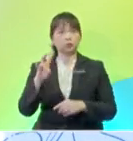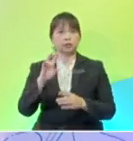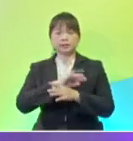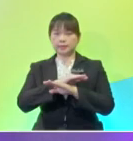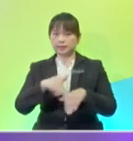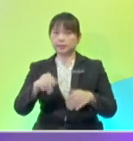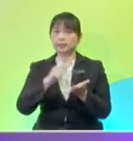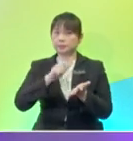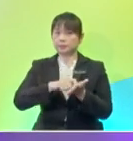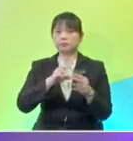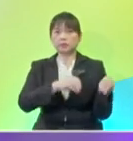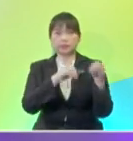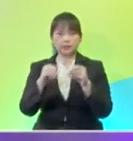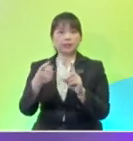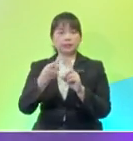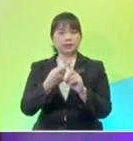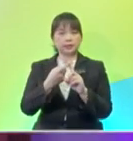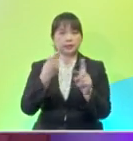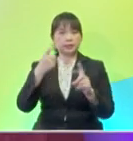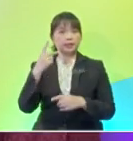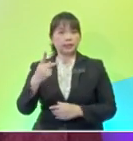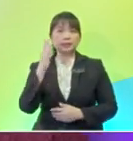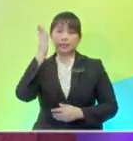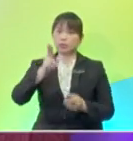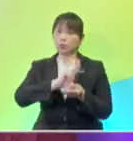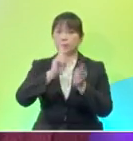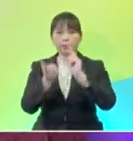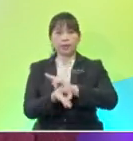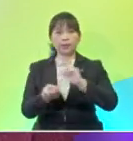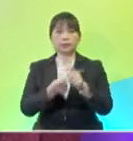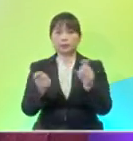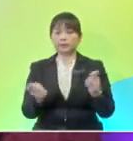Kita pindah dari Q dia akan berubah tempat kemudian